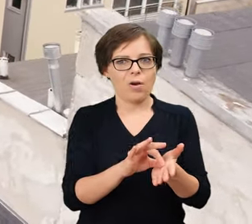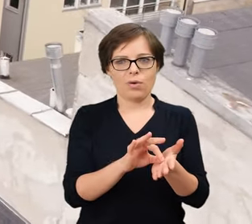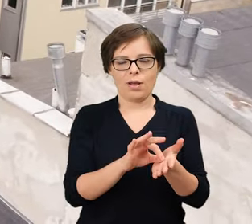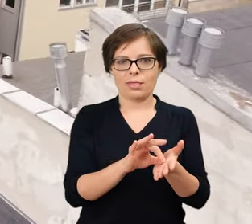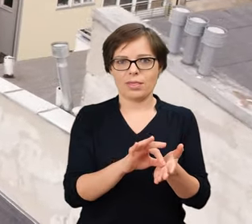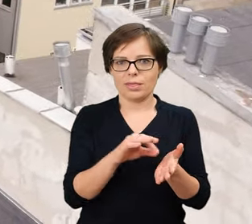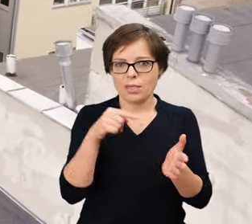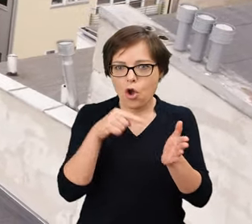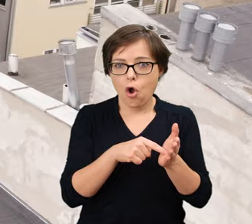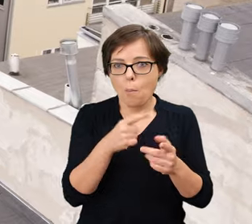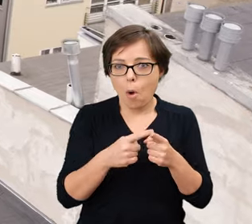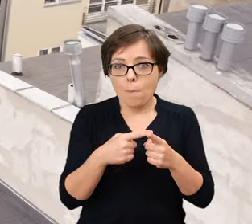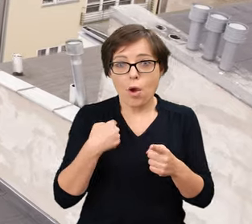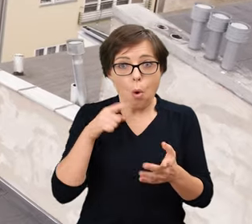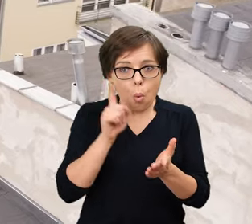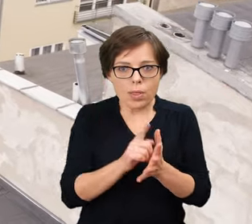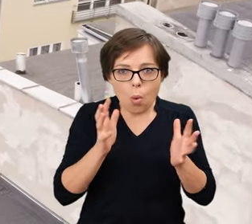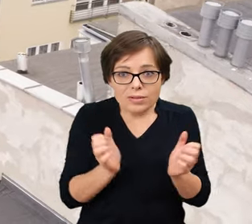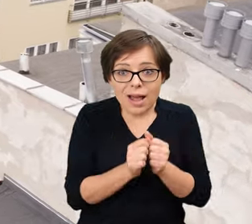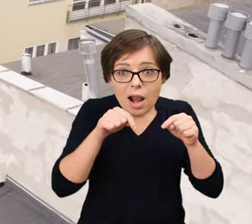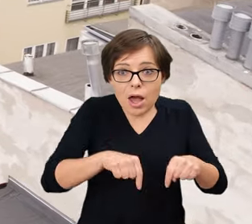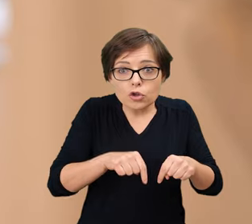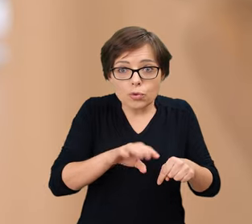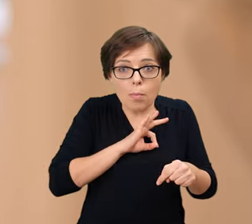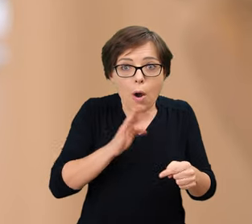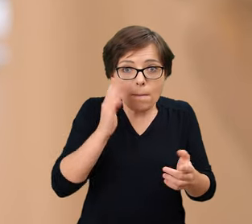tym momencie, kiedy znalazłem to mieszkanie, takie